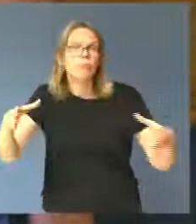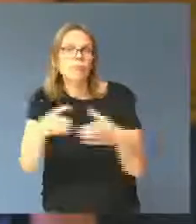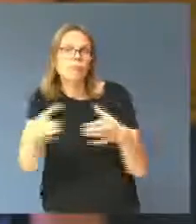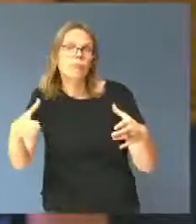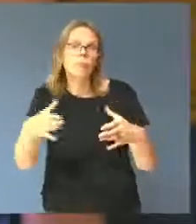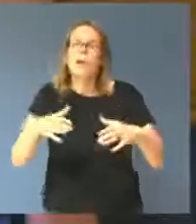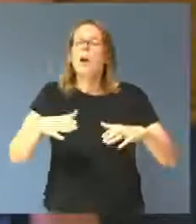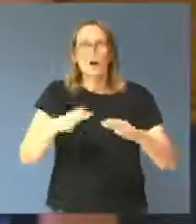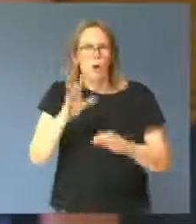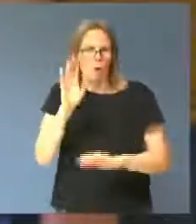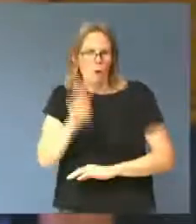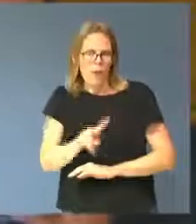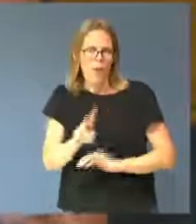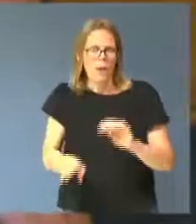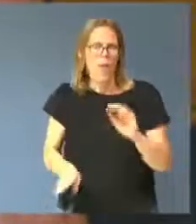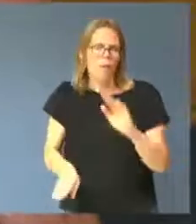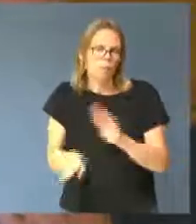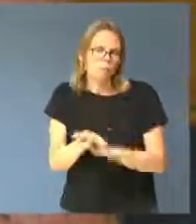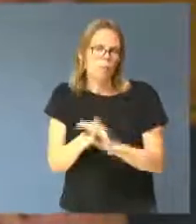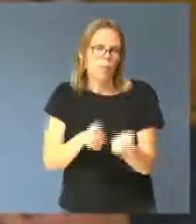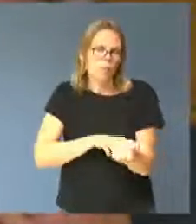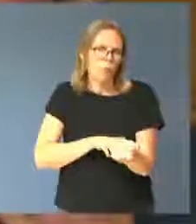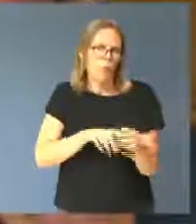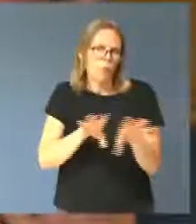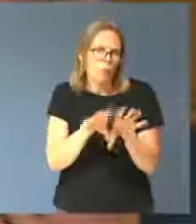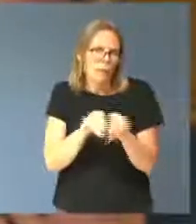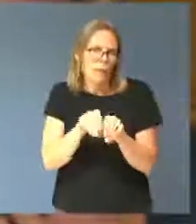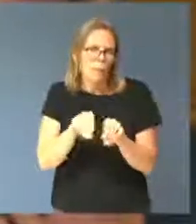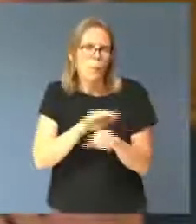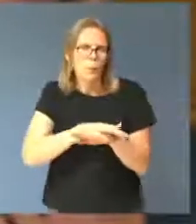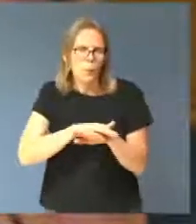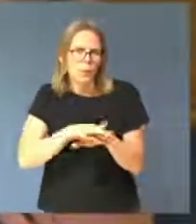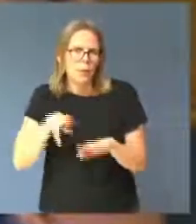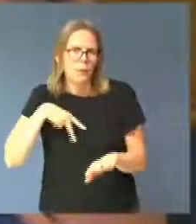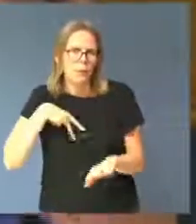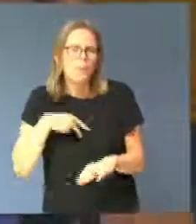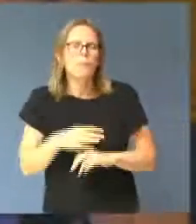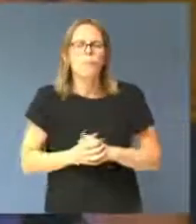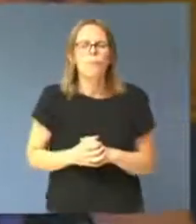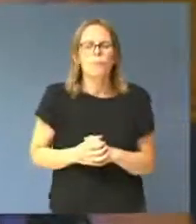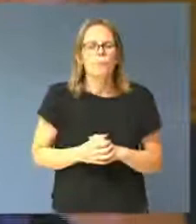politique initiale, à aujourd'hui